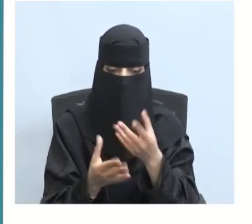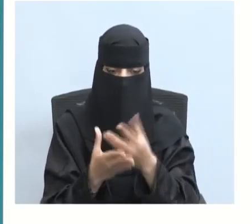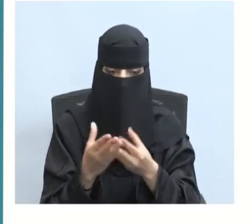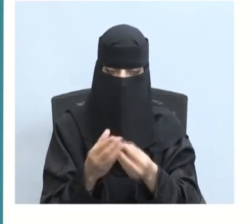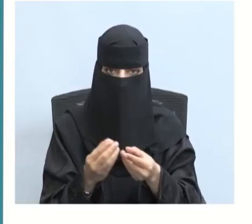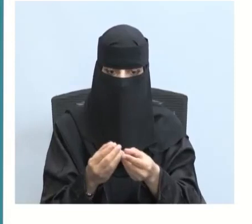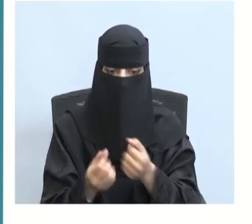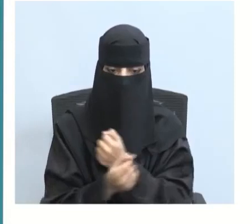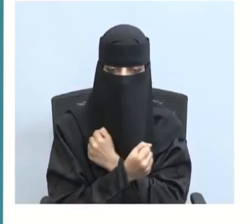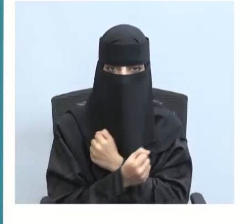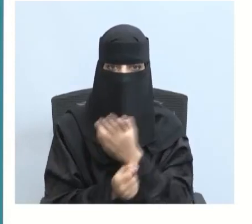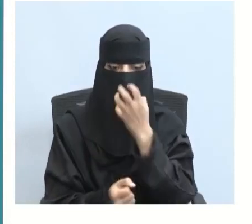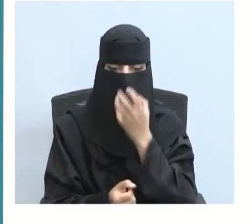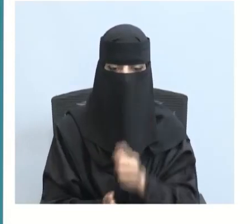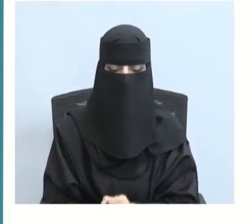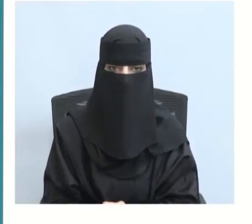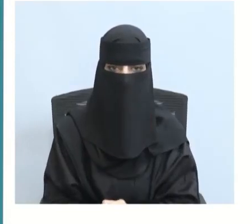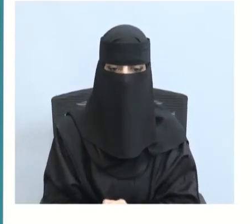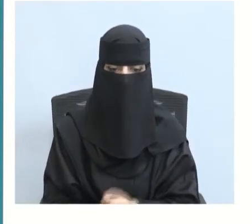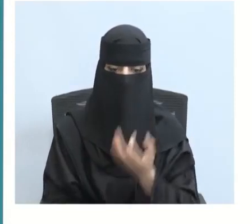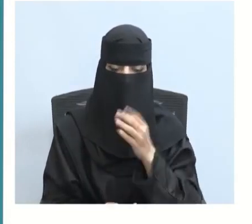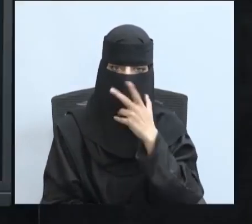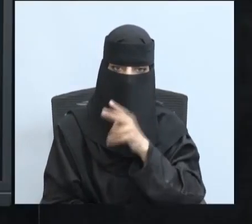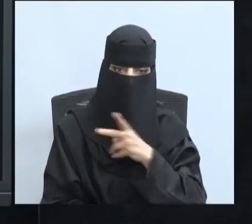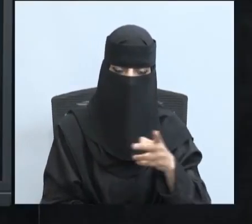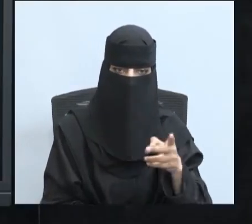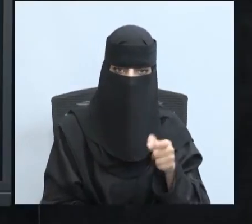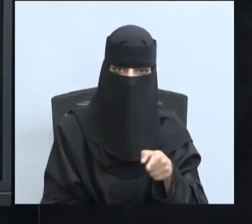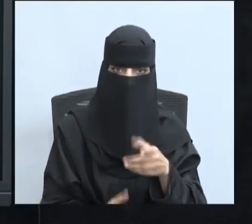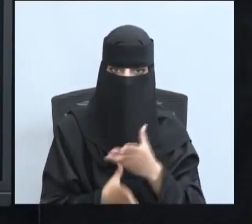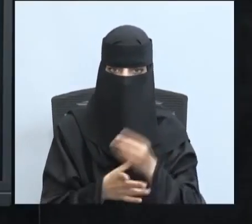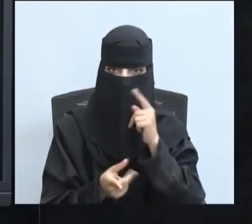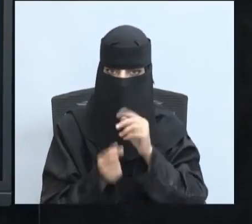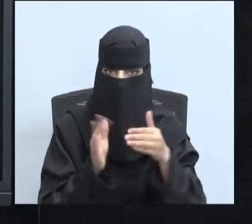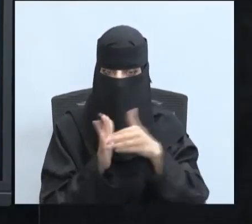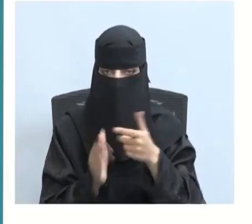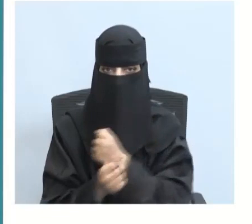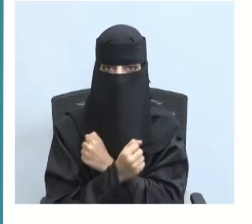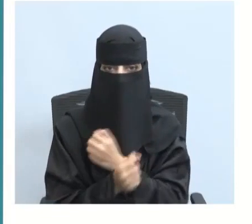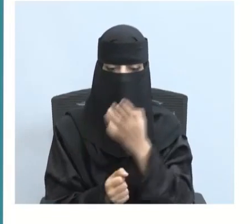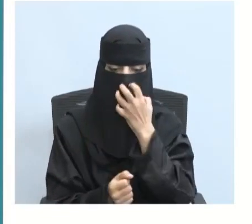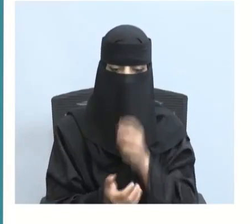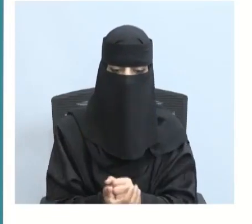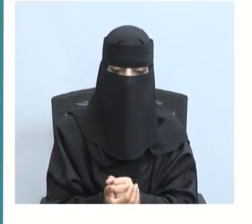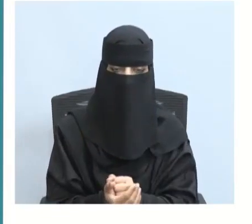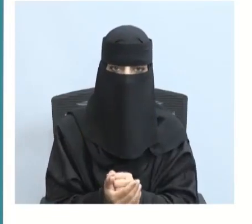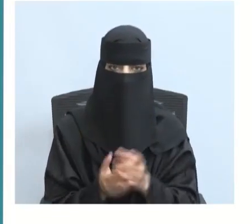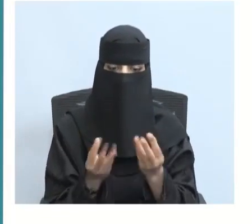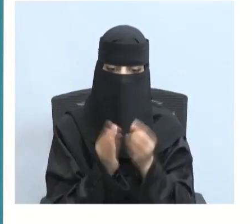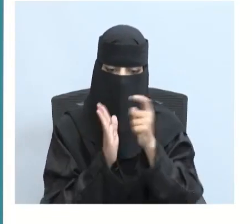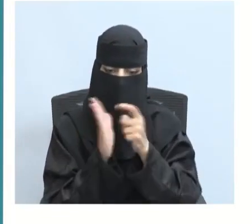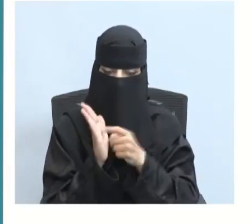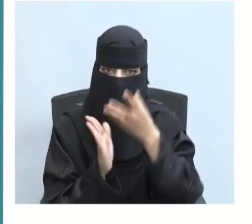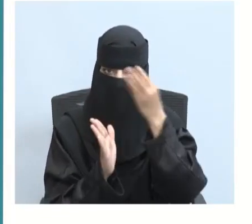عاده طاقه حراريه في جميع اشكال الطاقه و تحولاتها ينتج طاقه حراريه قانون